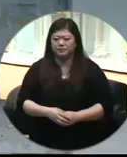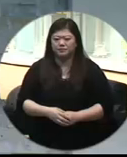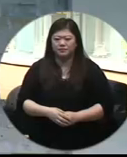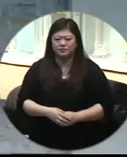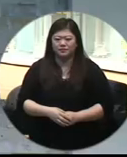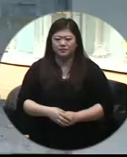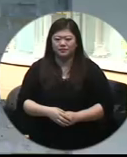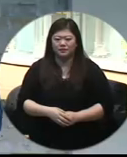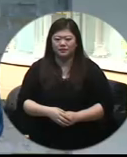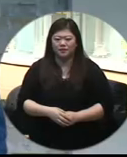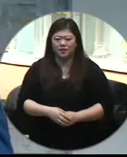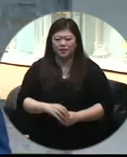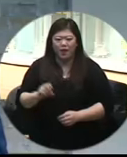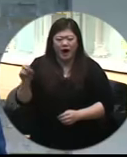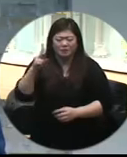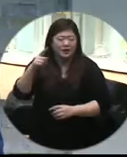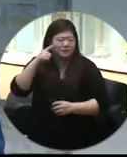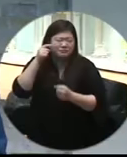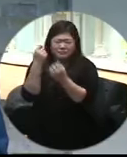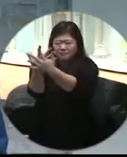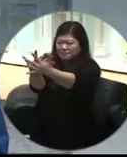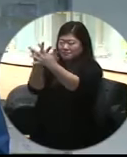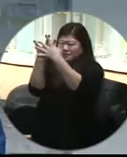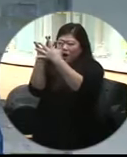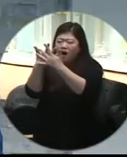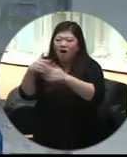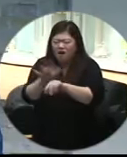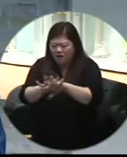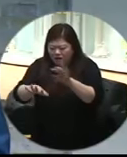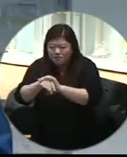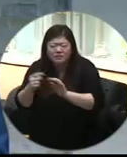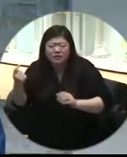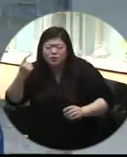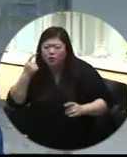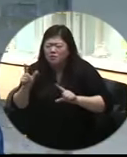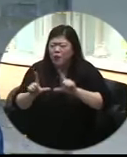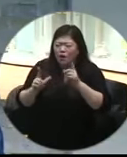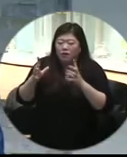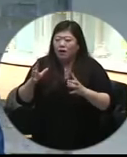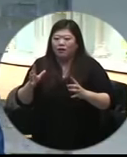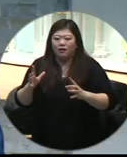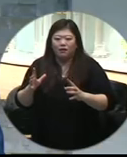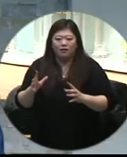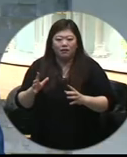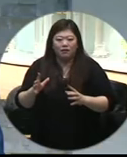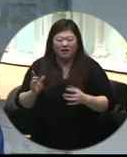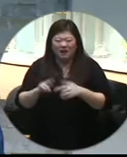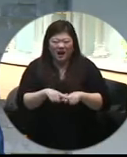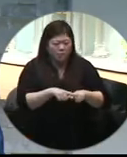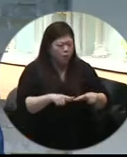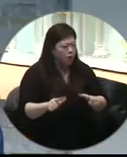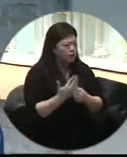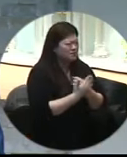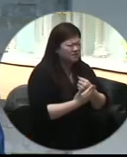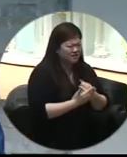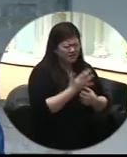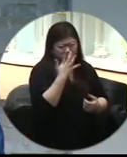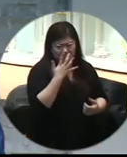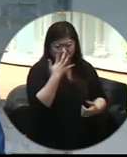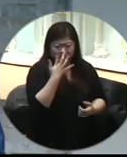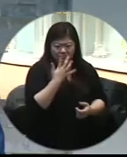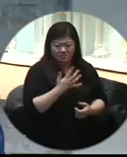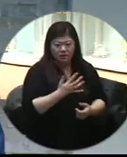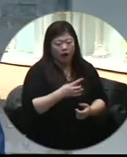확 보여야 돼. 기도하면 뭐가 막 환상이 보이고 막 소리가 들리고 뭐 보여야 돼. 안 보이면 재미없어. 그 신비주의 빠졌던